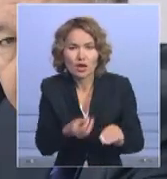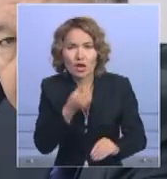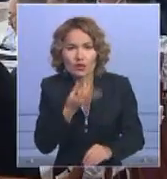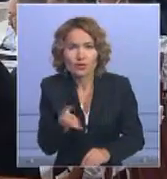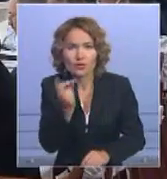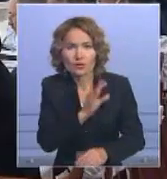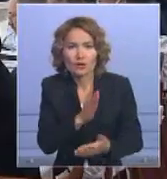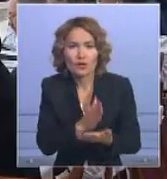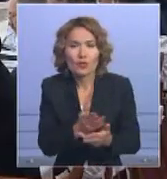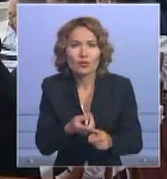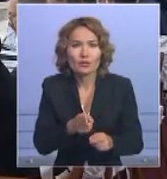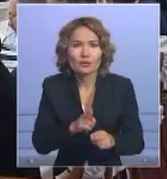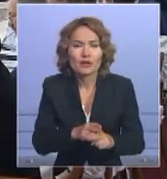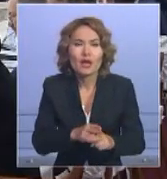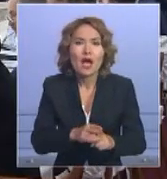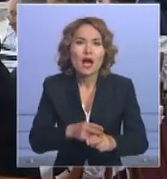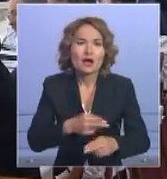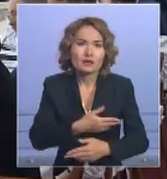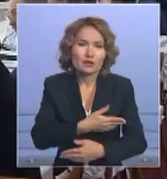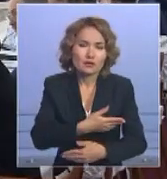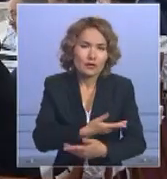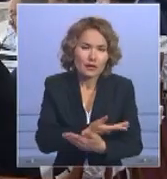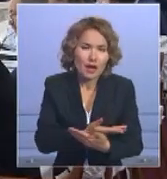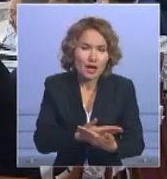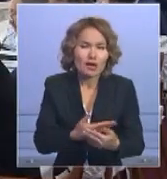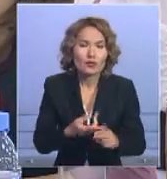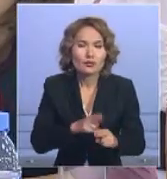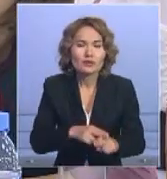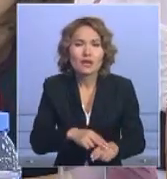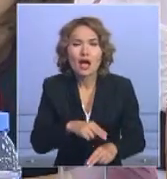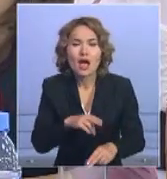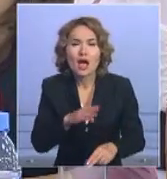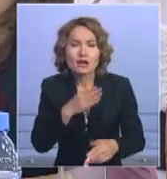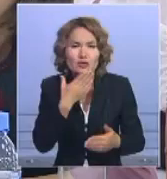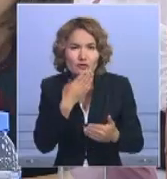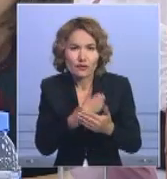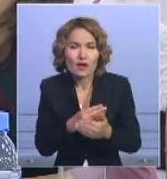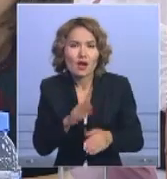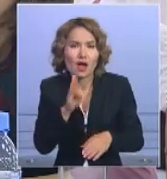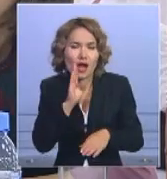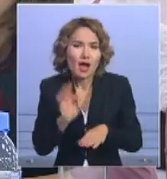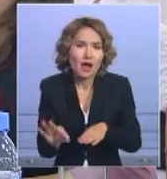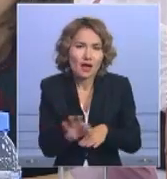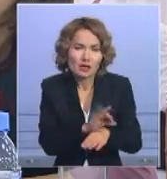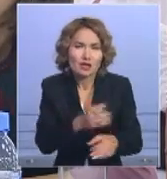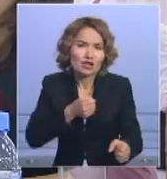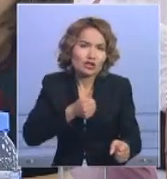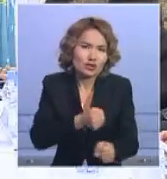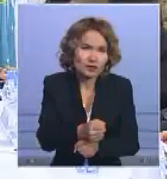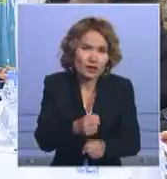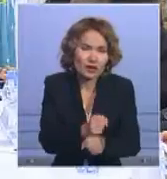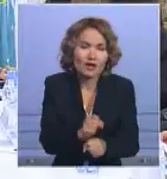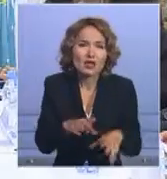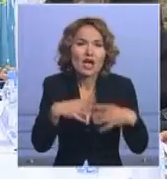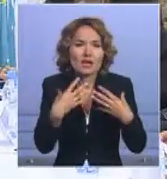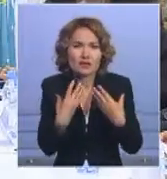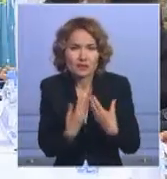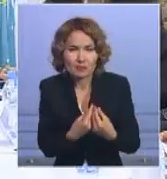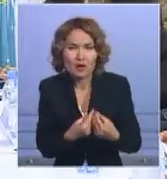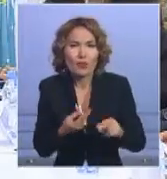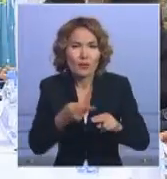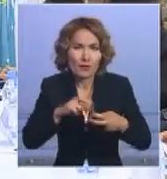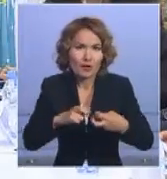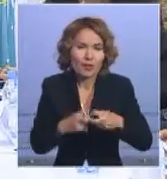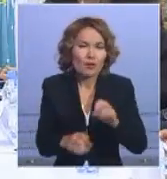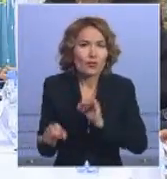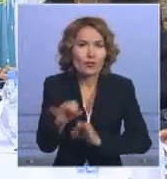Айта кетейік, бүгінгі кездесу жыныстық ерекшеліктері бойынша зорлық-зомбылықты жою тақырыбы аясында өтті. Кездесуге келген қоғам қайраткерлері